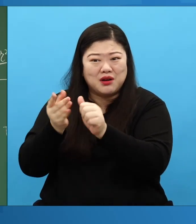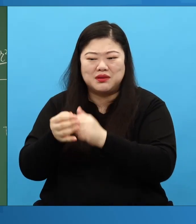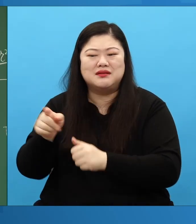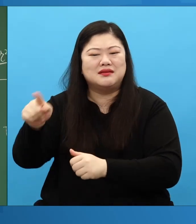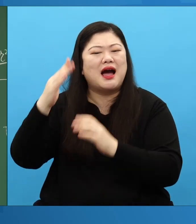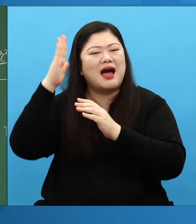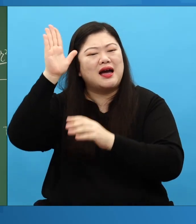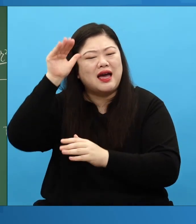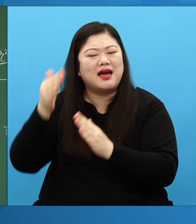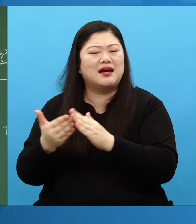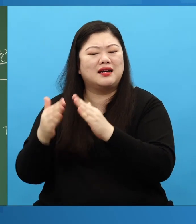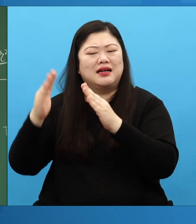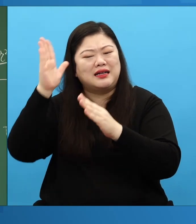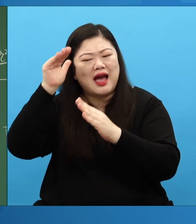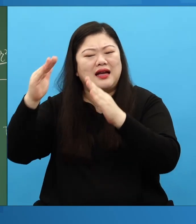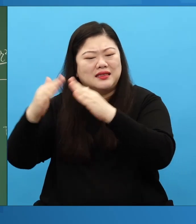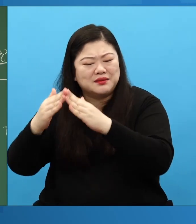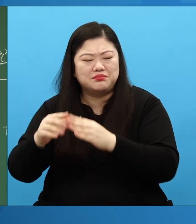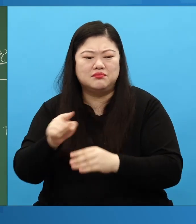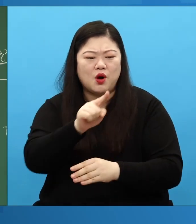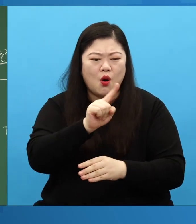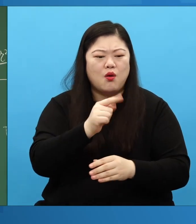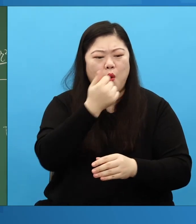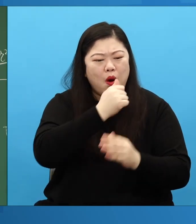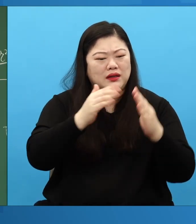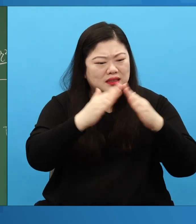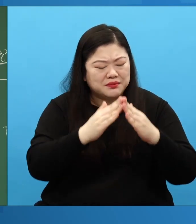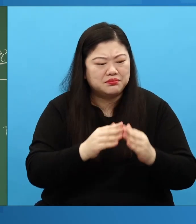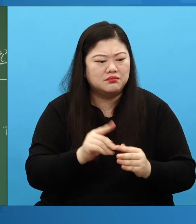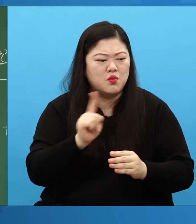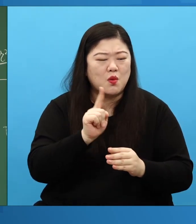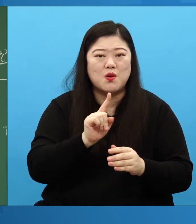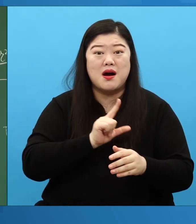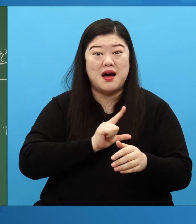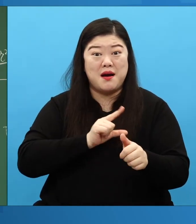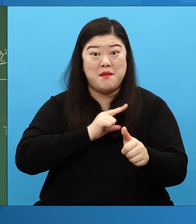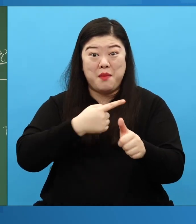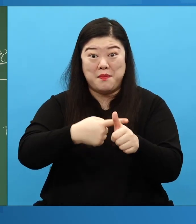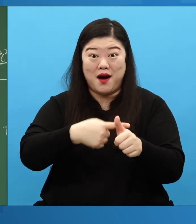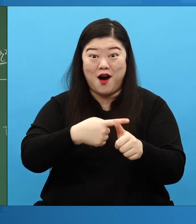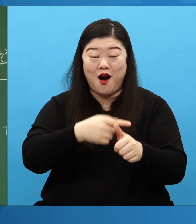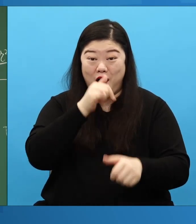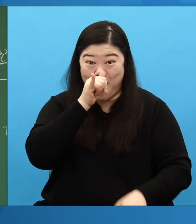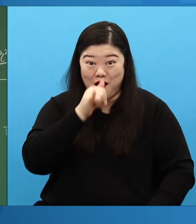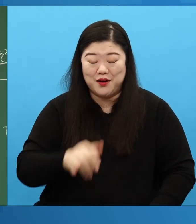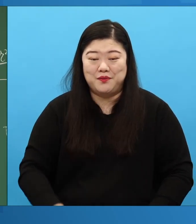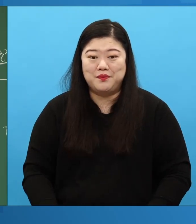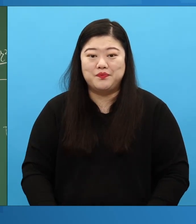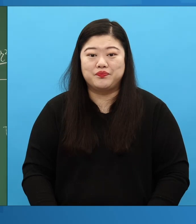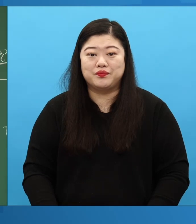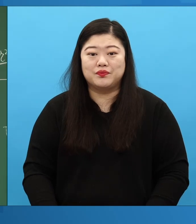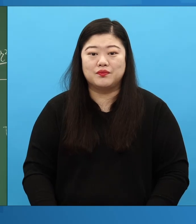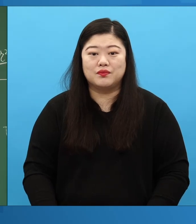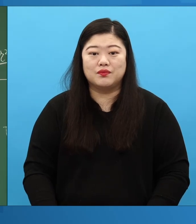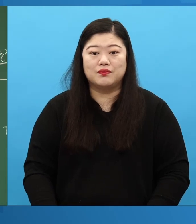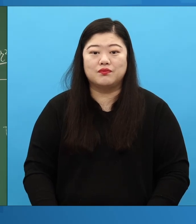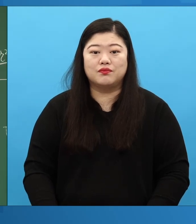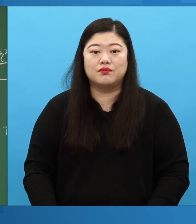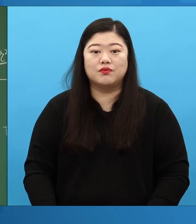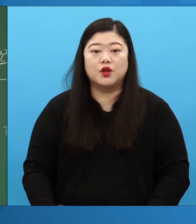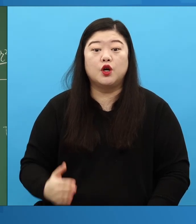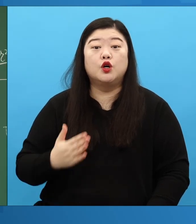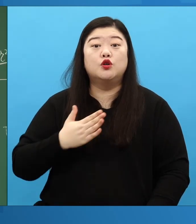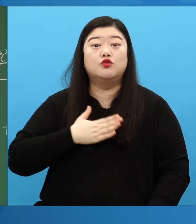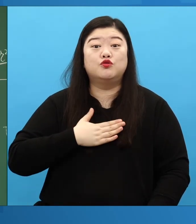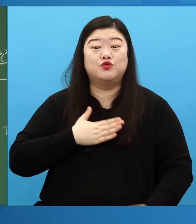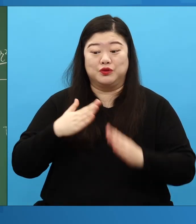a house owned a white dog, we would say the dog with the house with the white dog. 그 우리 마을에 그냥 부르는 별명이